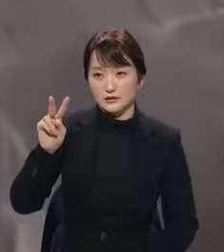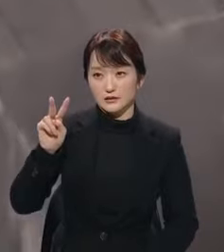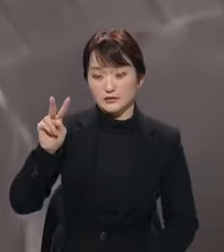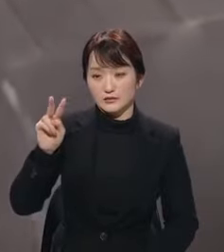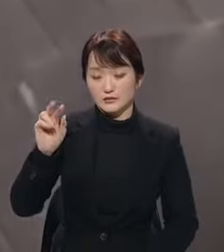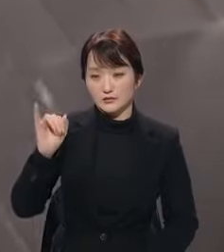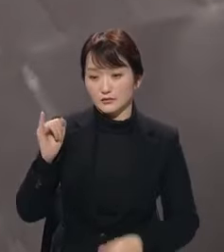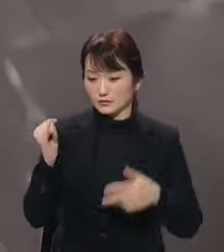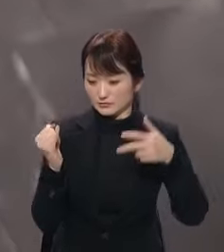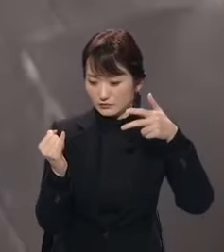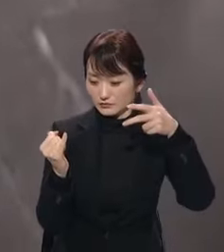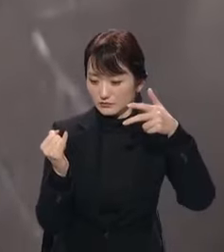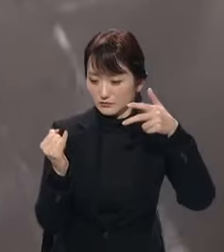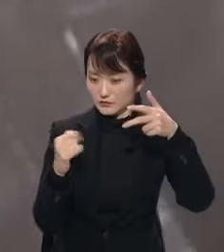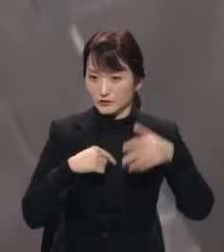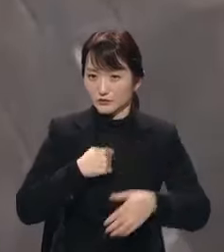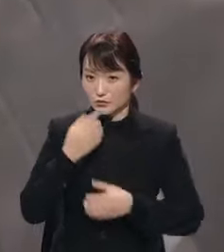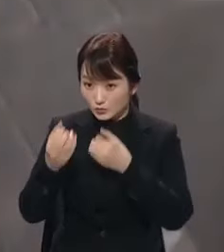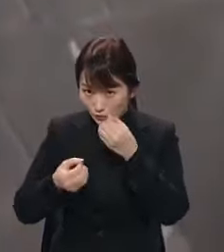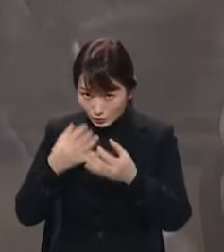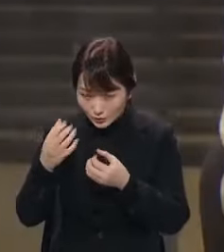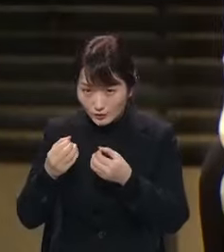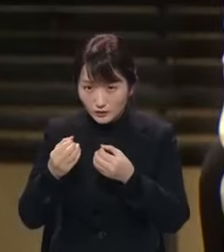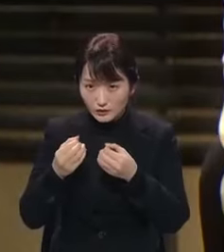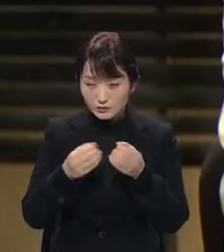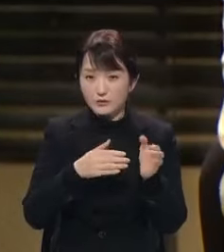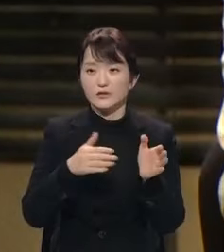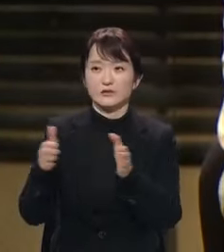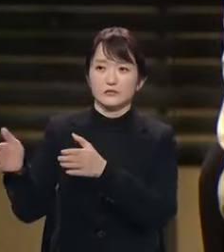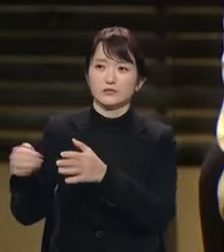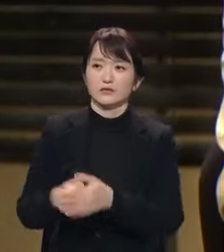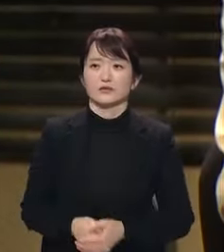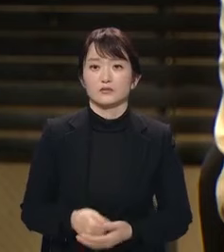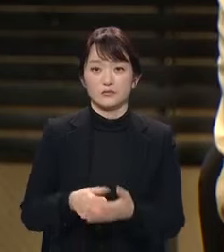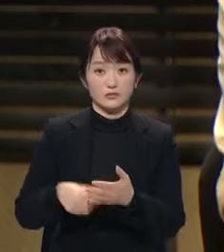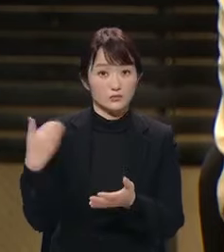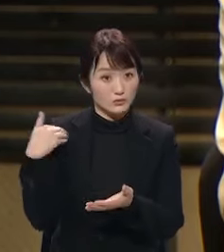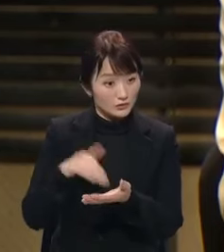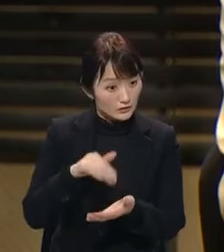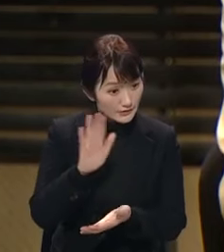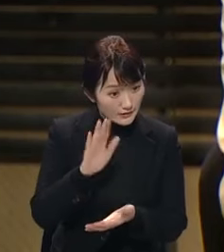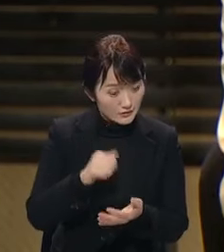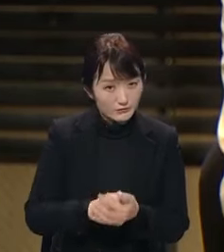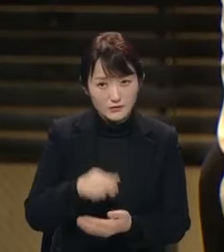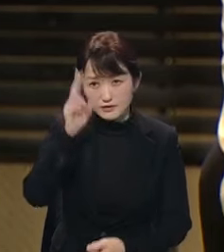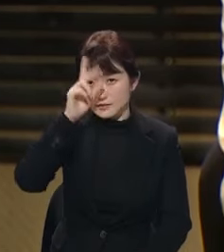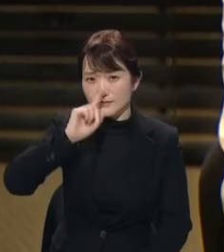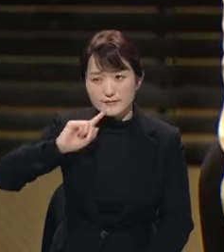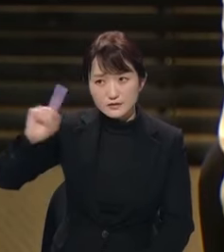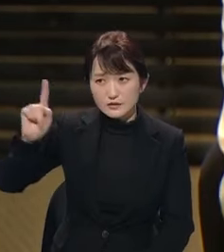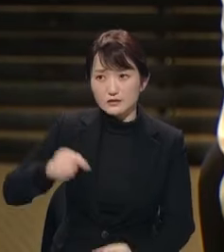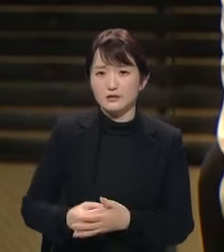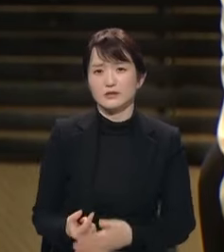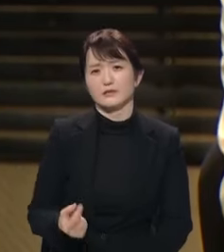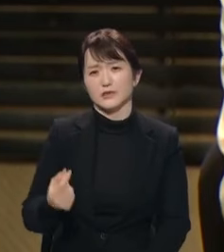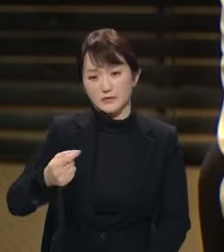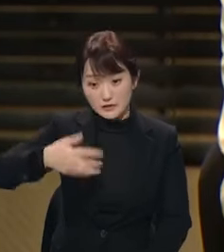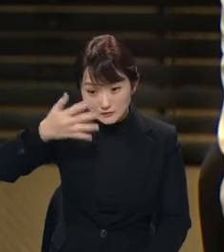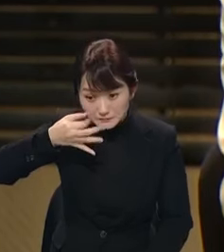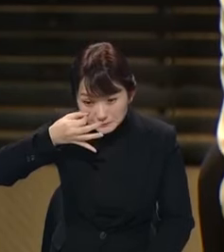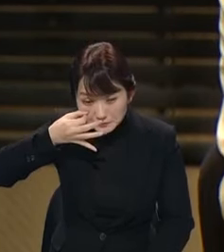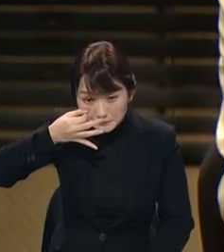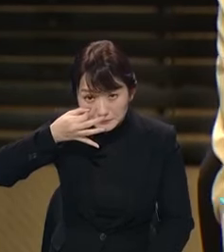나가고 예. 자수해서 광명 찾으면 넘어갈 건데 그래도 돌려주지 않으면 경찰에 신고한다. 그러니까 빨리 이 영상